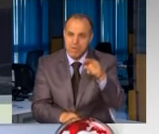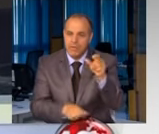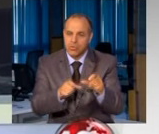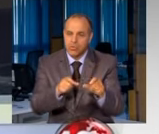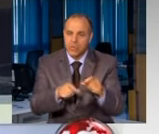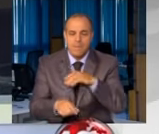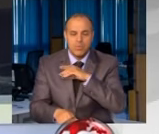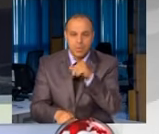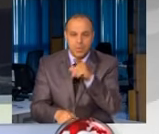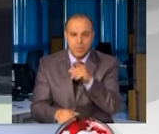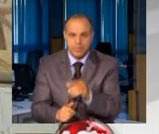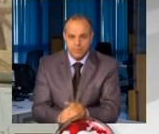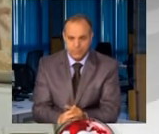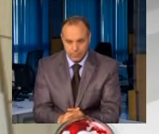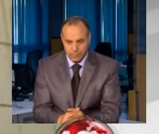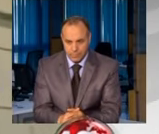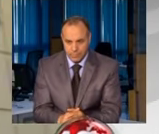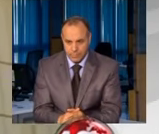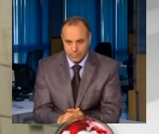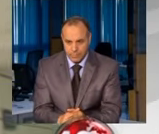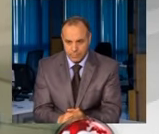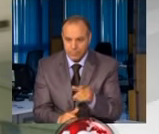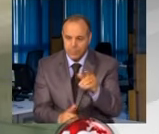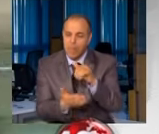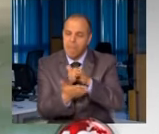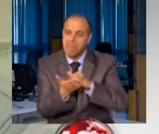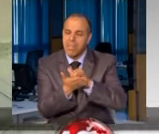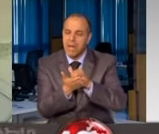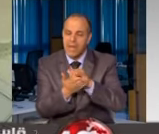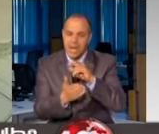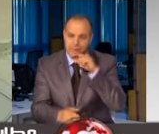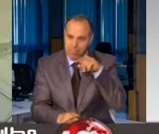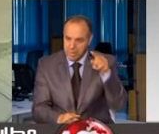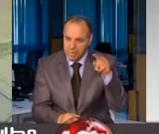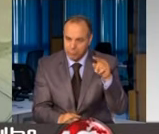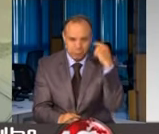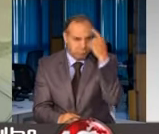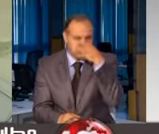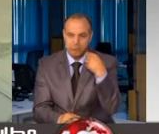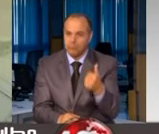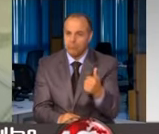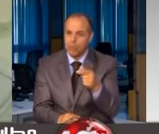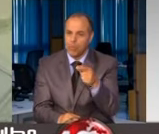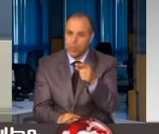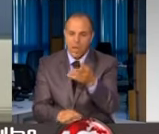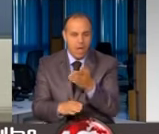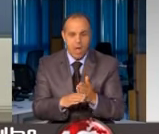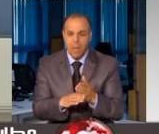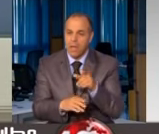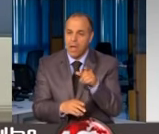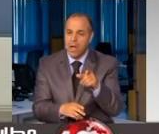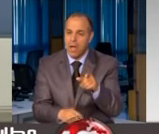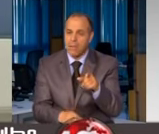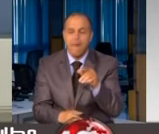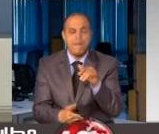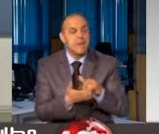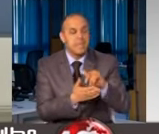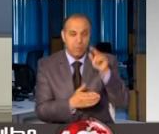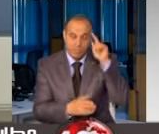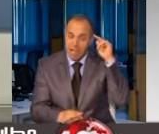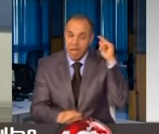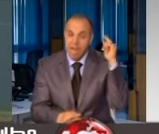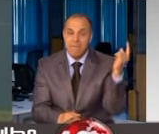الأطراف المعنية. تتوفر بمطار جابس مطمطة كل المواصفات التي تؤهله لأن يكون من بين المطارات